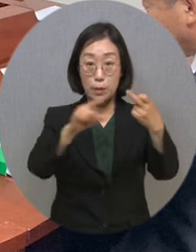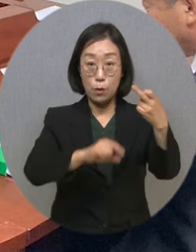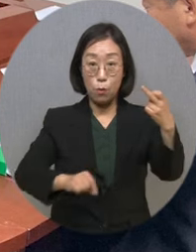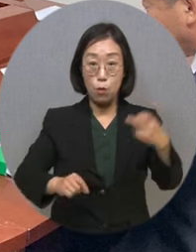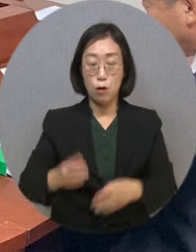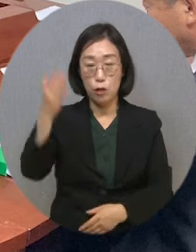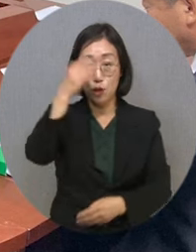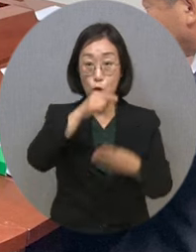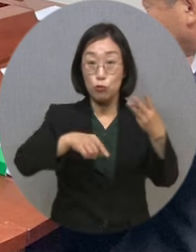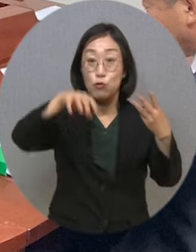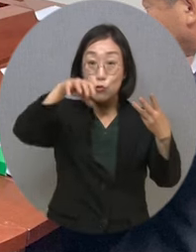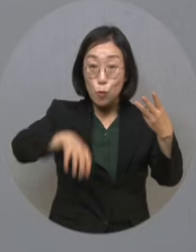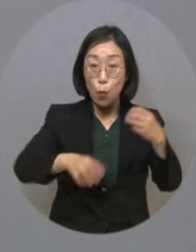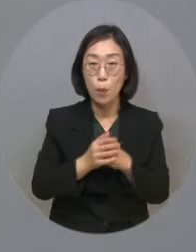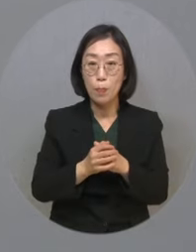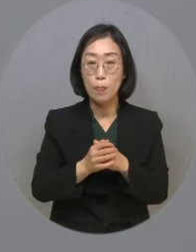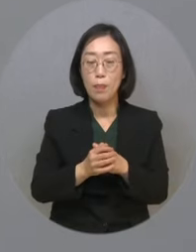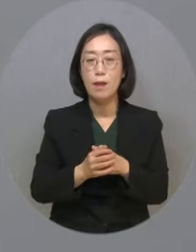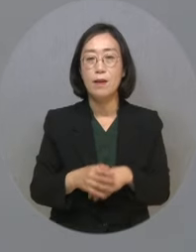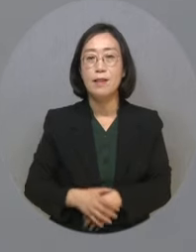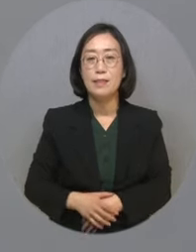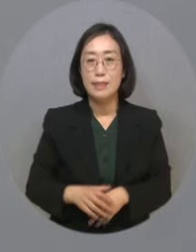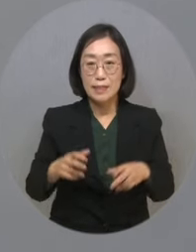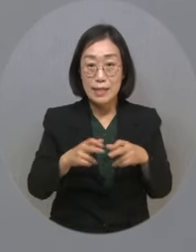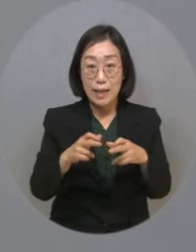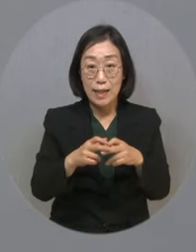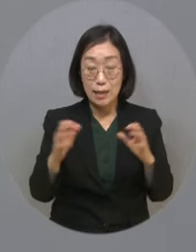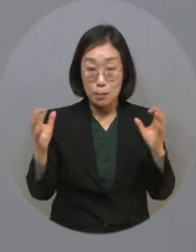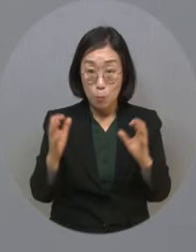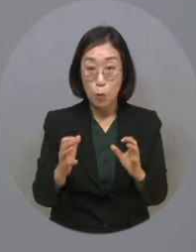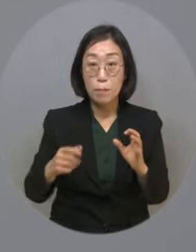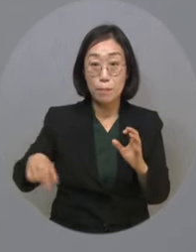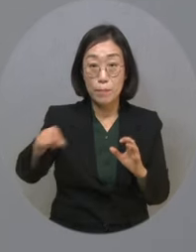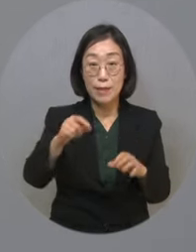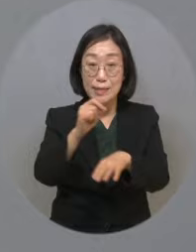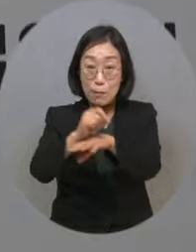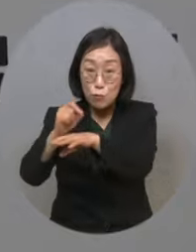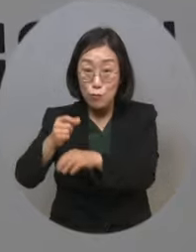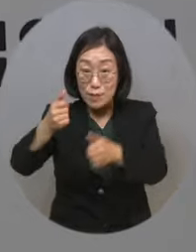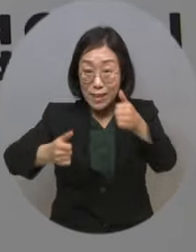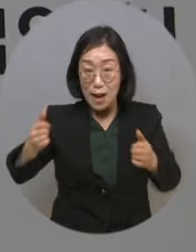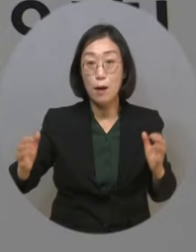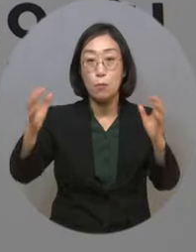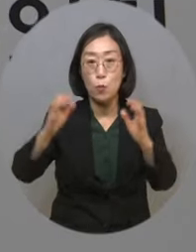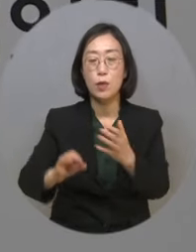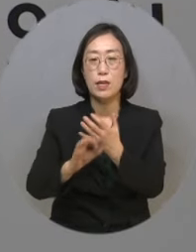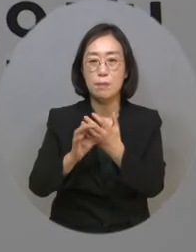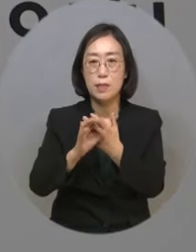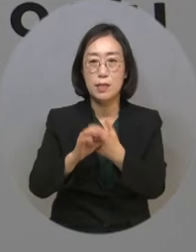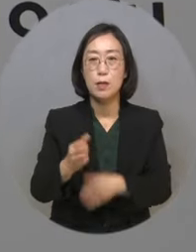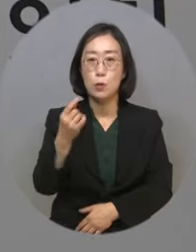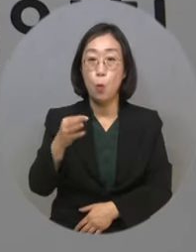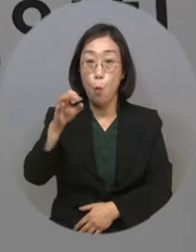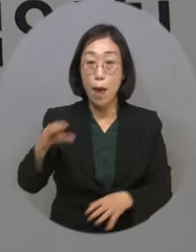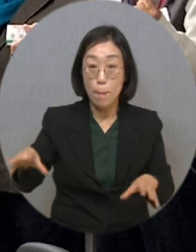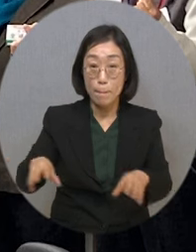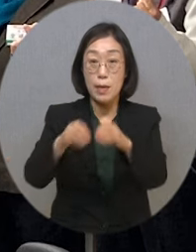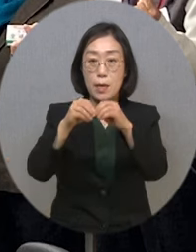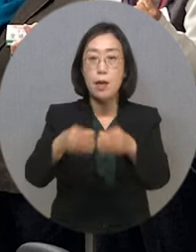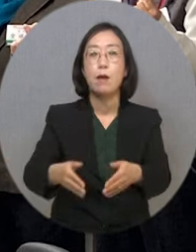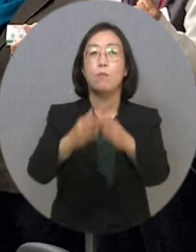청주시 장애인체육회 회의실에서 전국 시군구 장애인체육회 사무국장 협의회가 임시총회를 통해